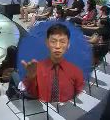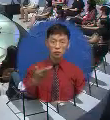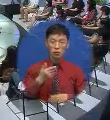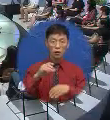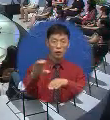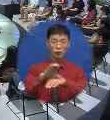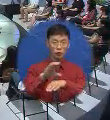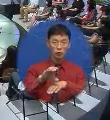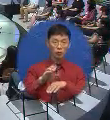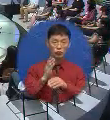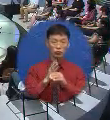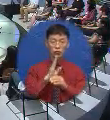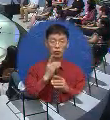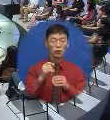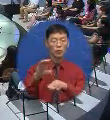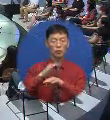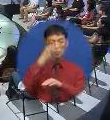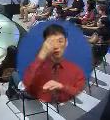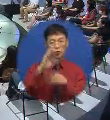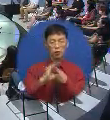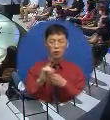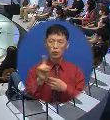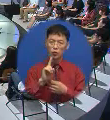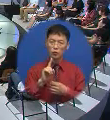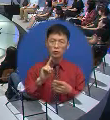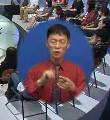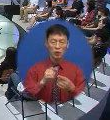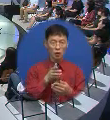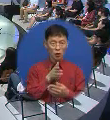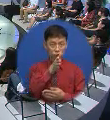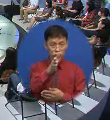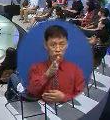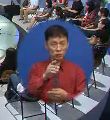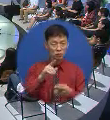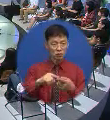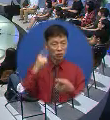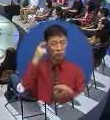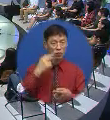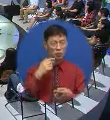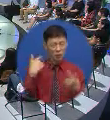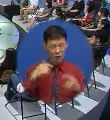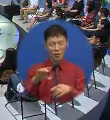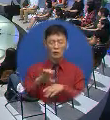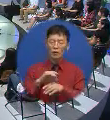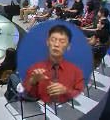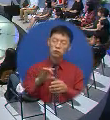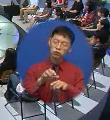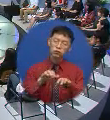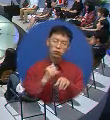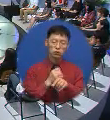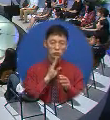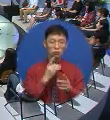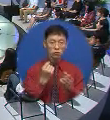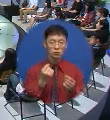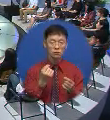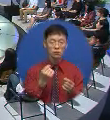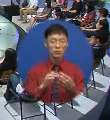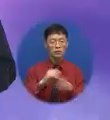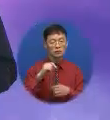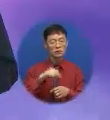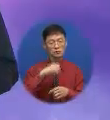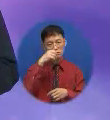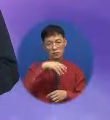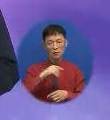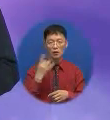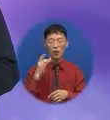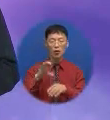컴퓨터를 지금 이용하는데 컴퓨터 기술이 어떤 특정 전문 분야라고 생각은 안 하죠. 맨날 컴퓨터를 이용하고 있으니까. 그래서